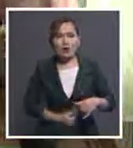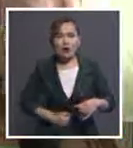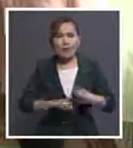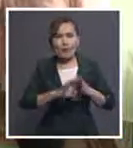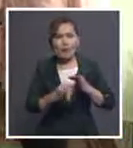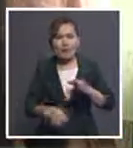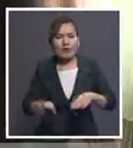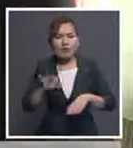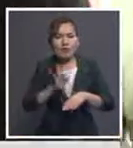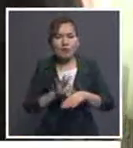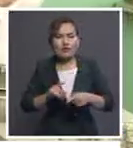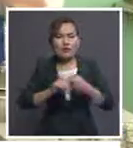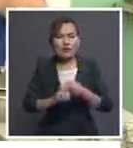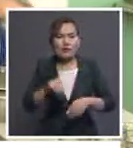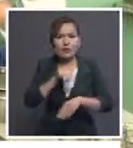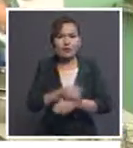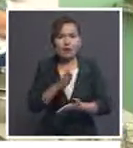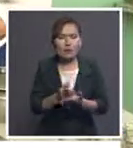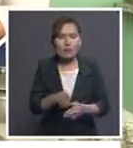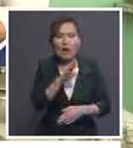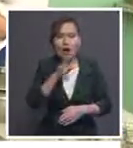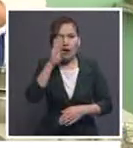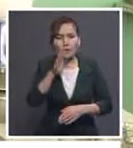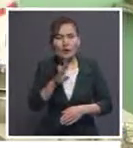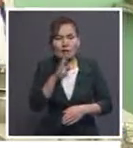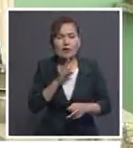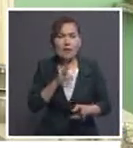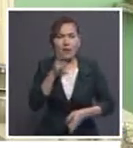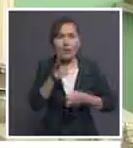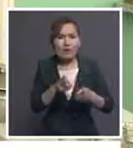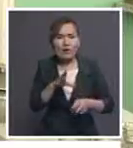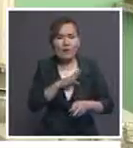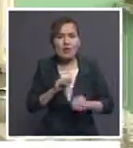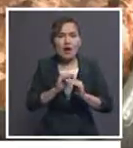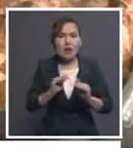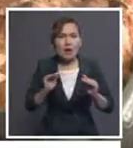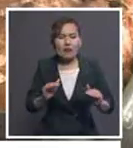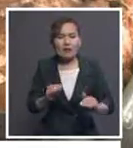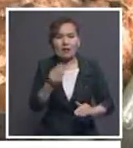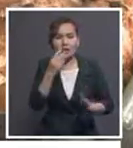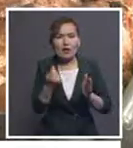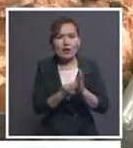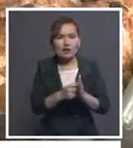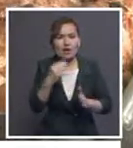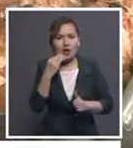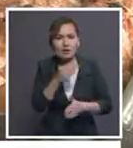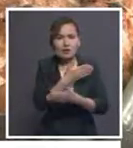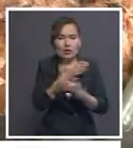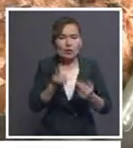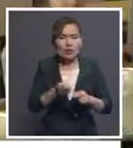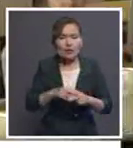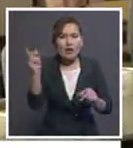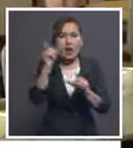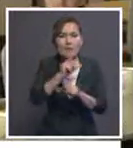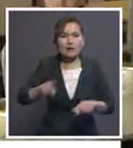арыз түсірген соң ғана тексеру жүргізілген. Олардың айтуынша балаларға берілетін тамақтың сапасы нашар екенін біле тұра мектеп басшылығы еш